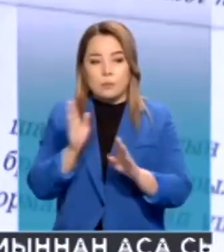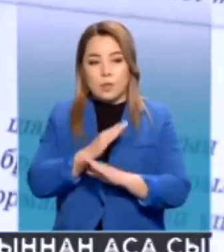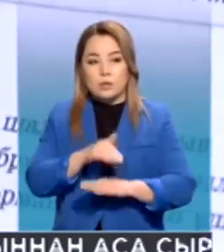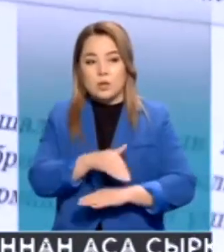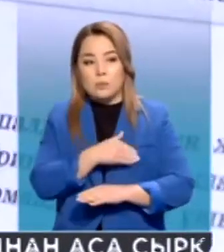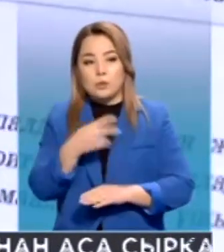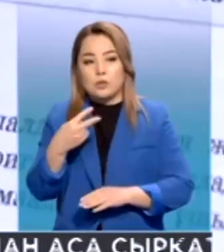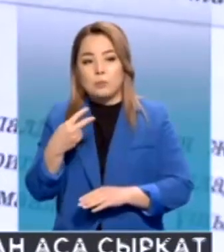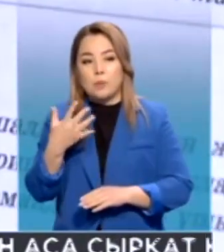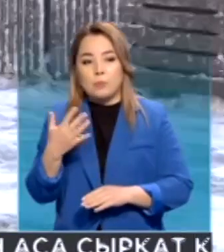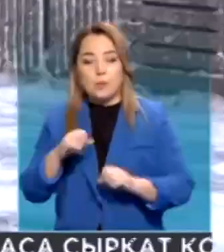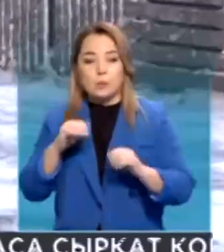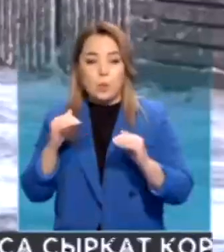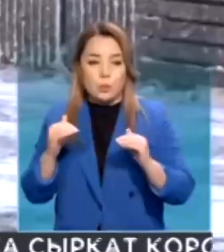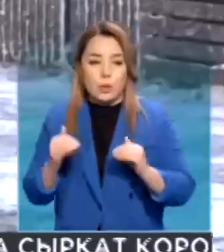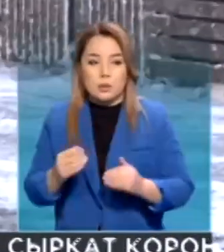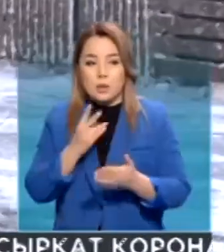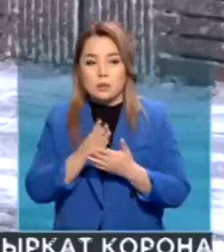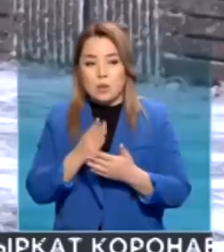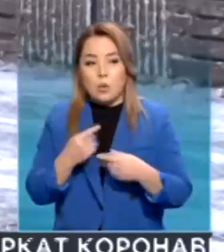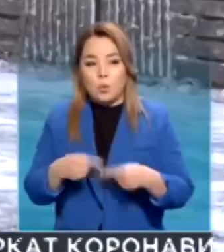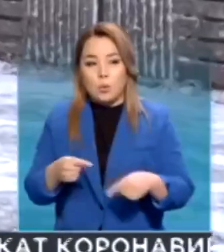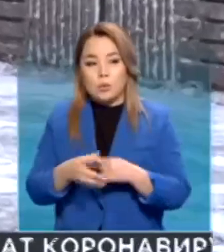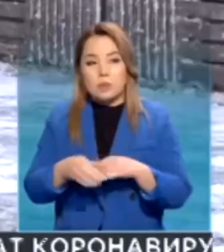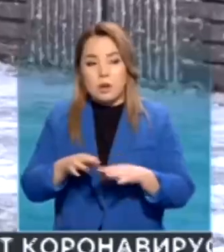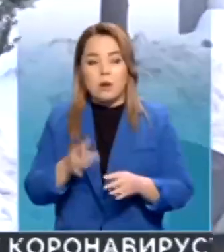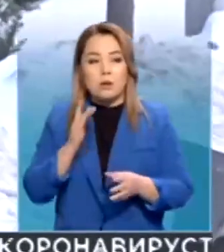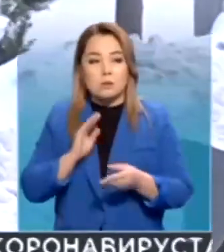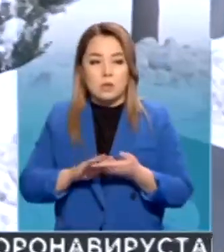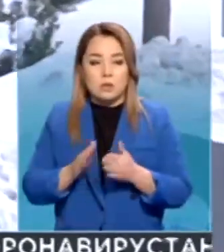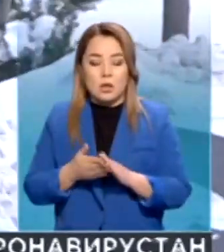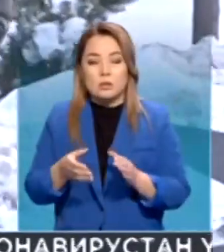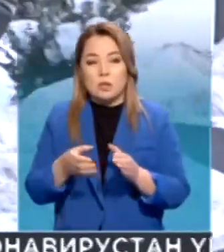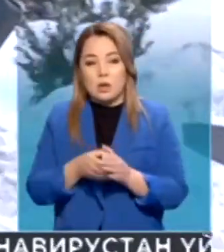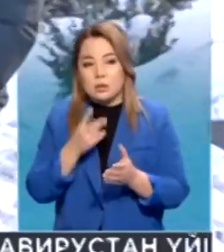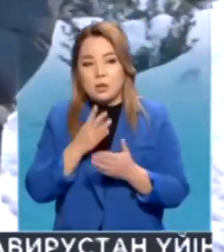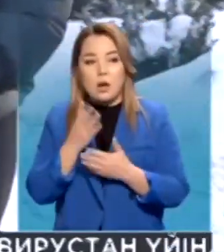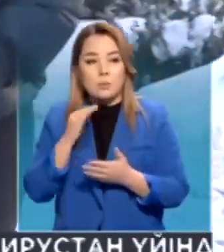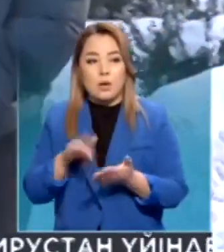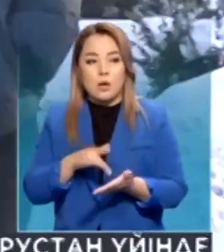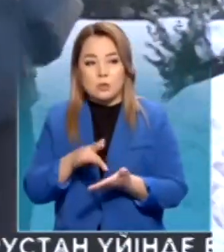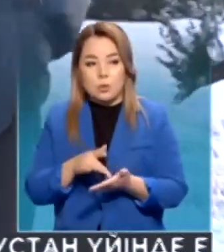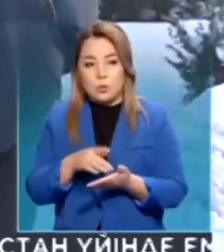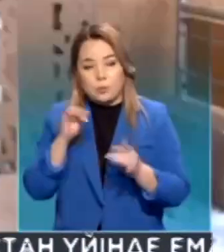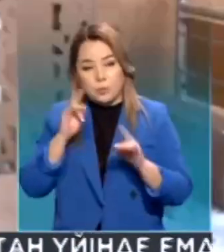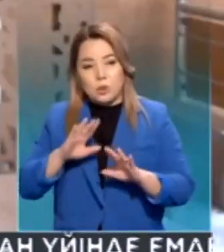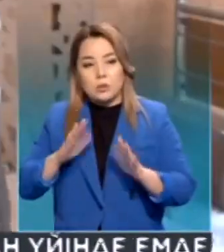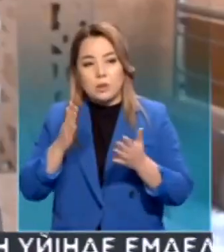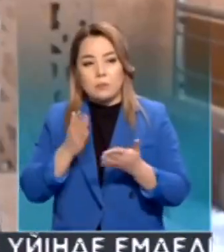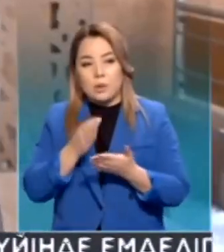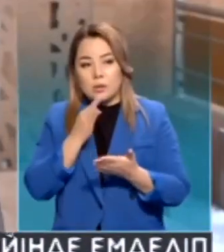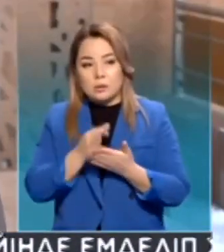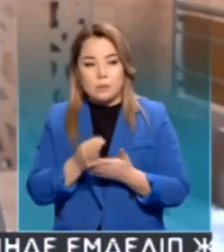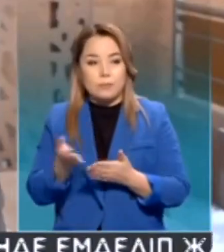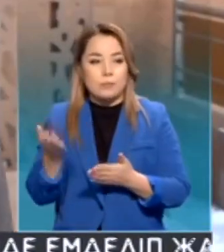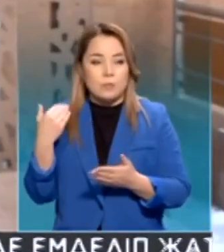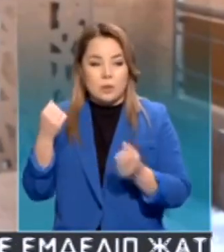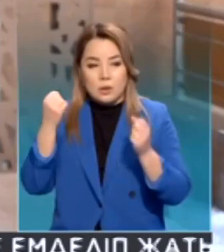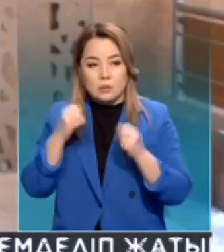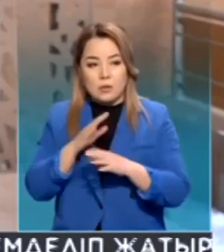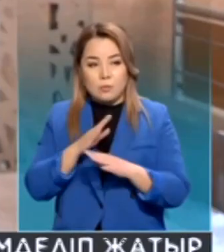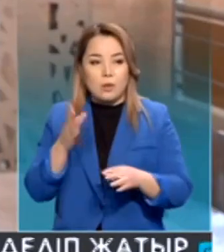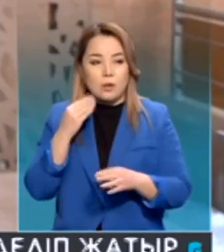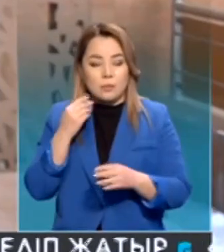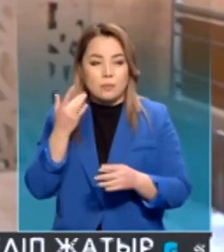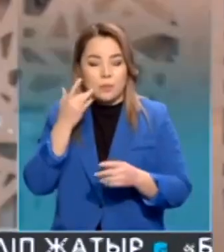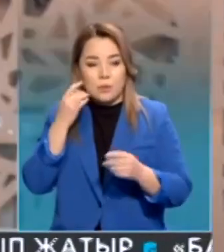температурасының 25 градусқа дейін төмендеуі өзге өңірлер үшін қалыпты жағдай болса, алматылықтар үшін күтпеген жайт. Мынандайды негіз кимейтіміз. Алматыда